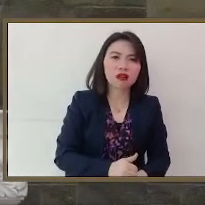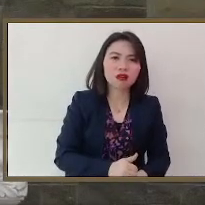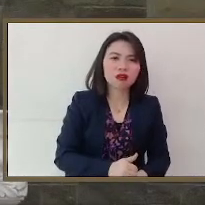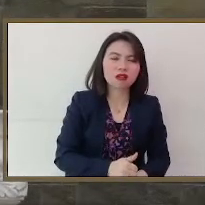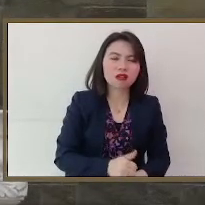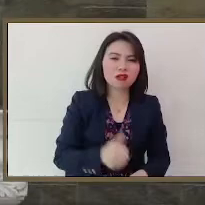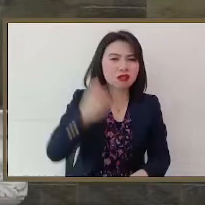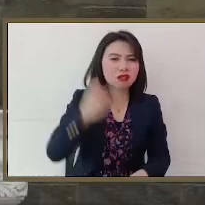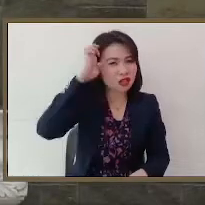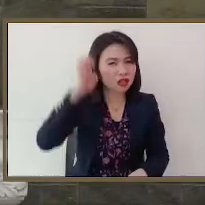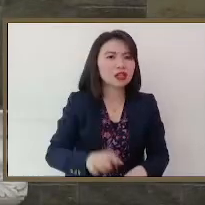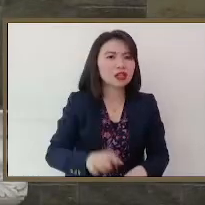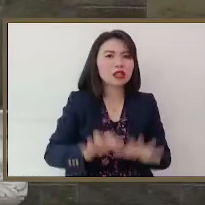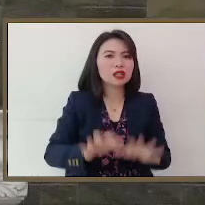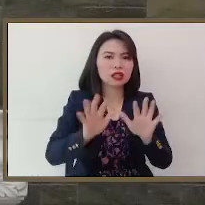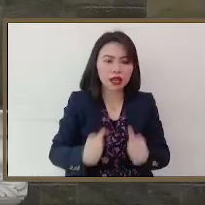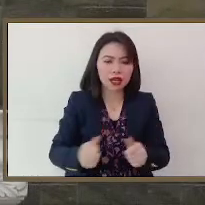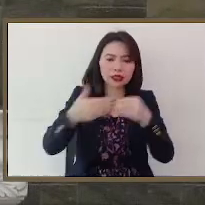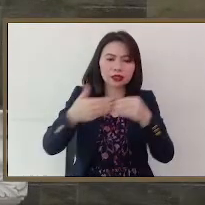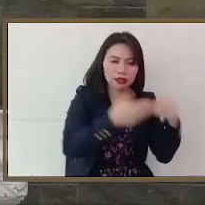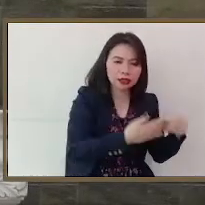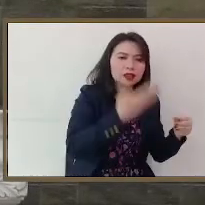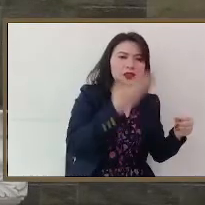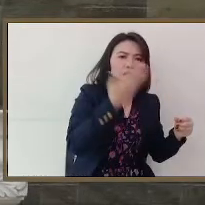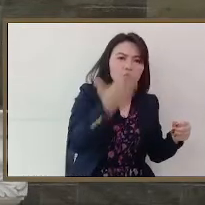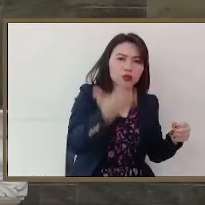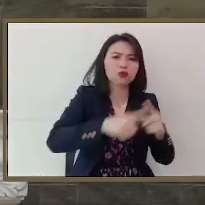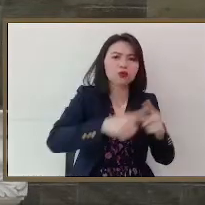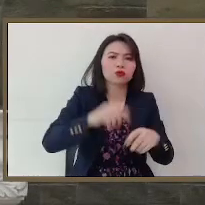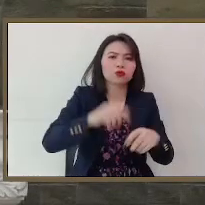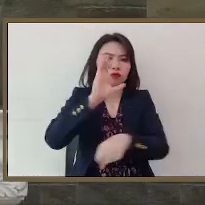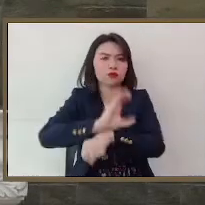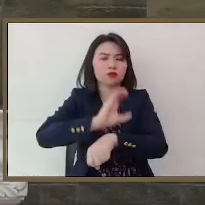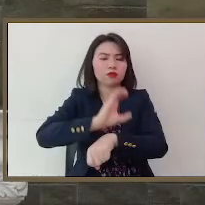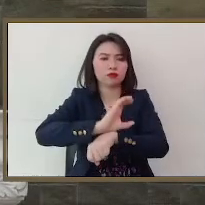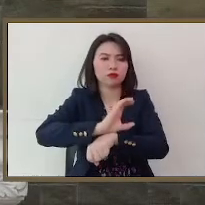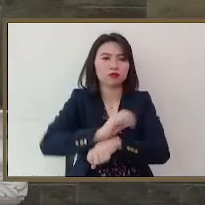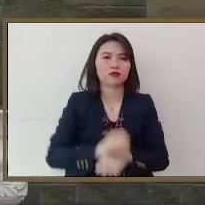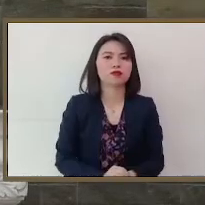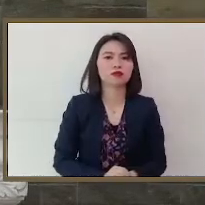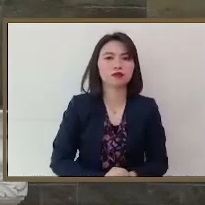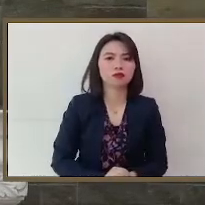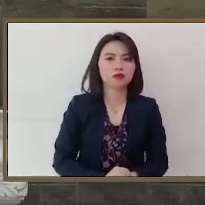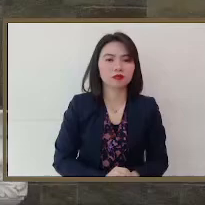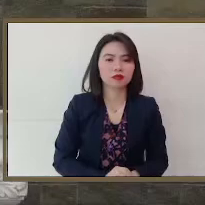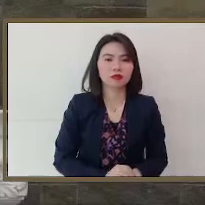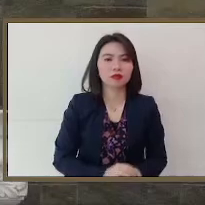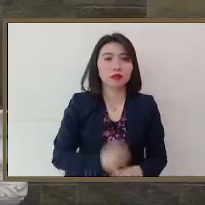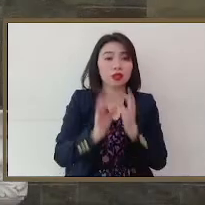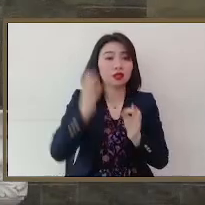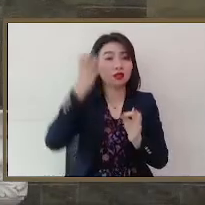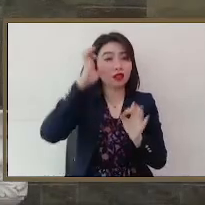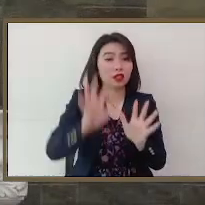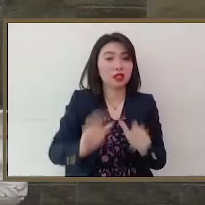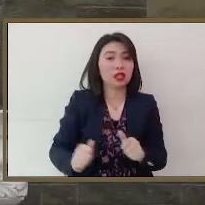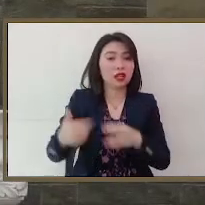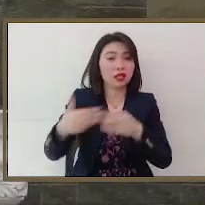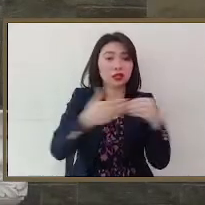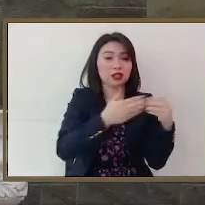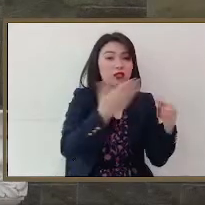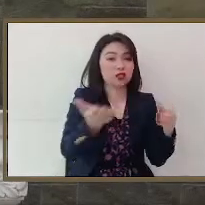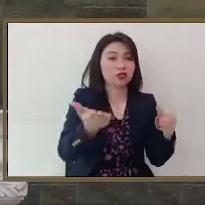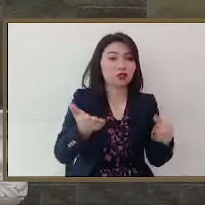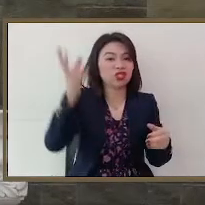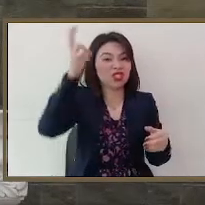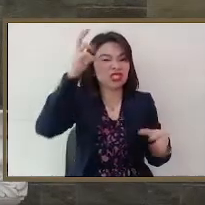can lead you into the temple. Alright? As long as he can lead you, Satan has no problem with